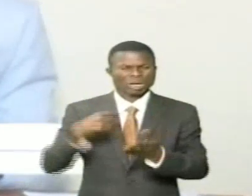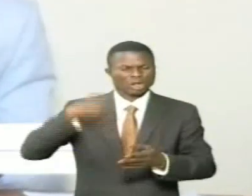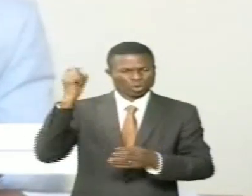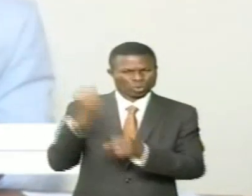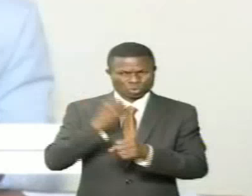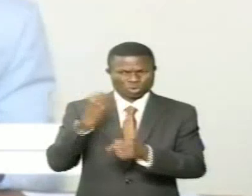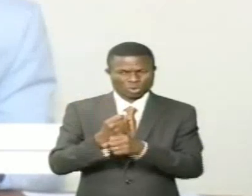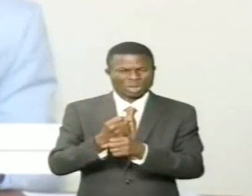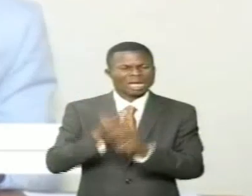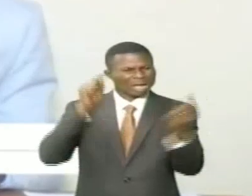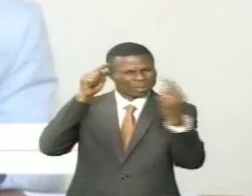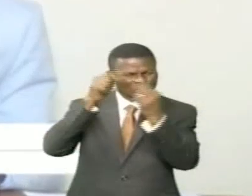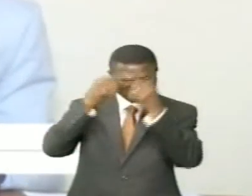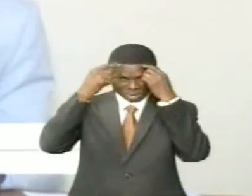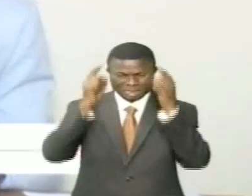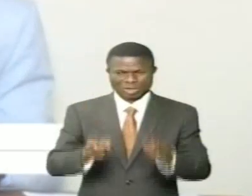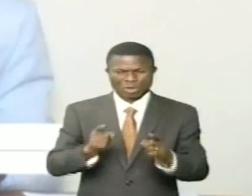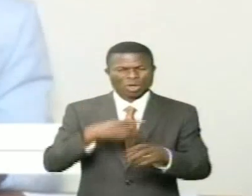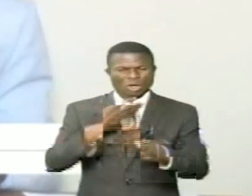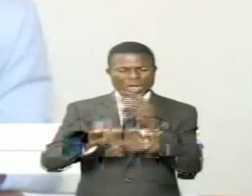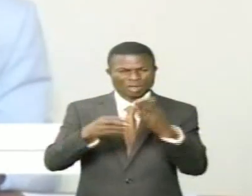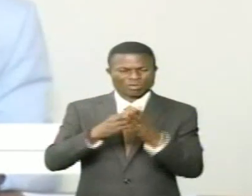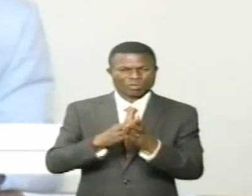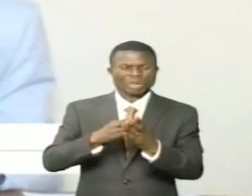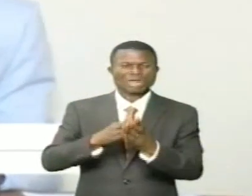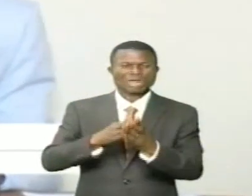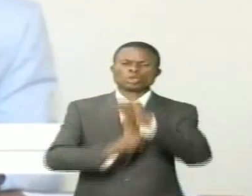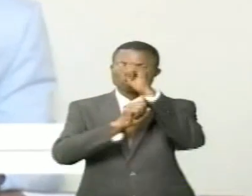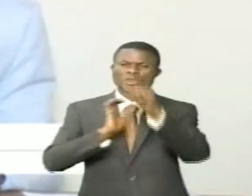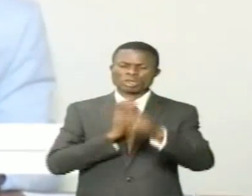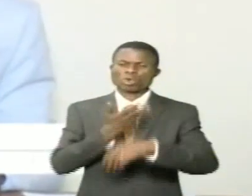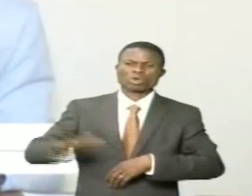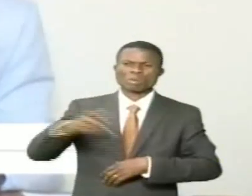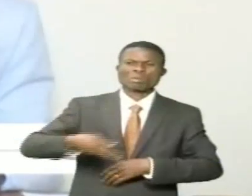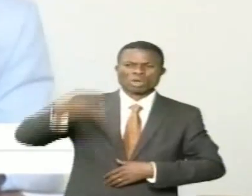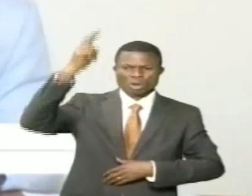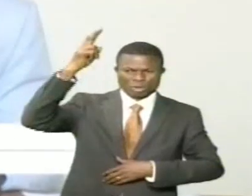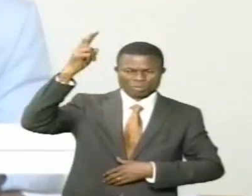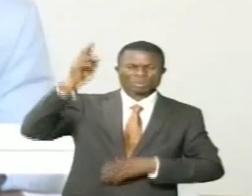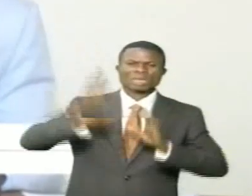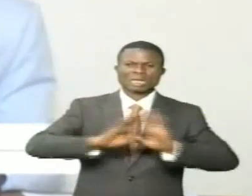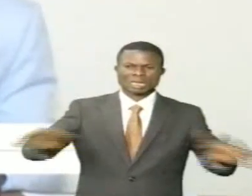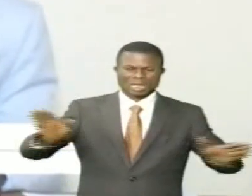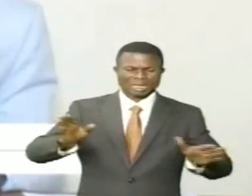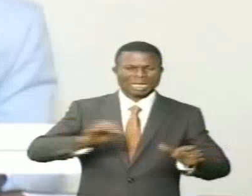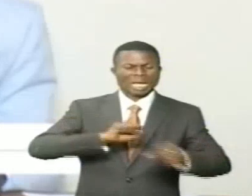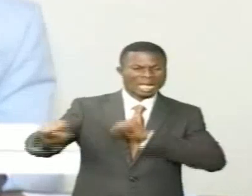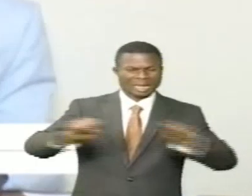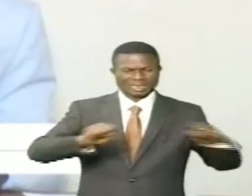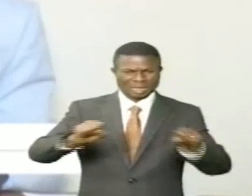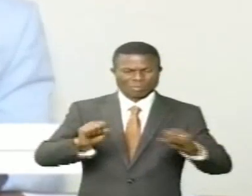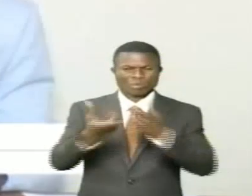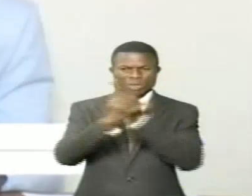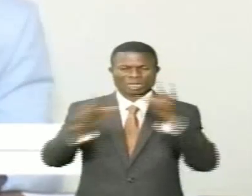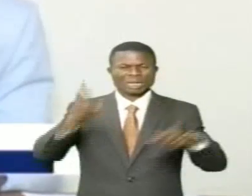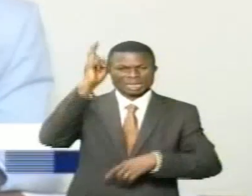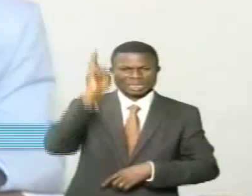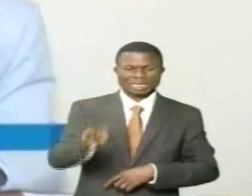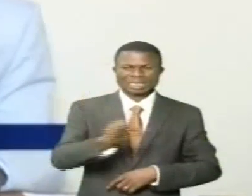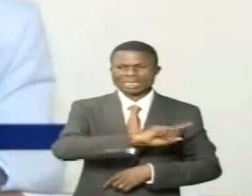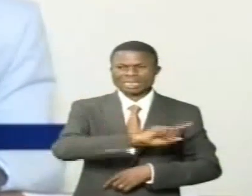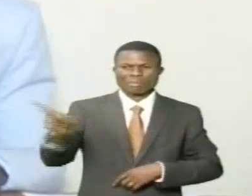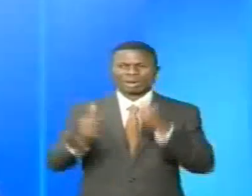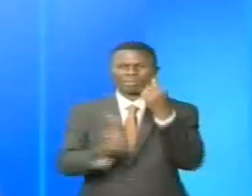avec l'objectif de réaliser le standard international qui requiert une capacité de dépistage de 200 000 personnes par